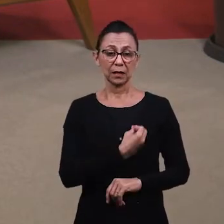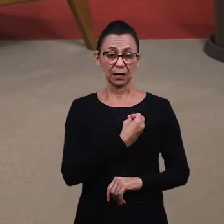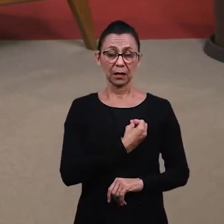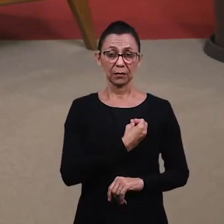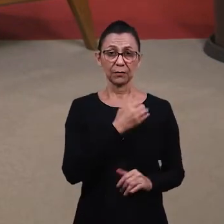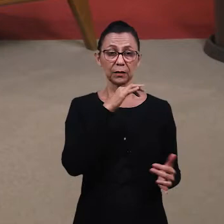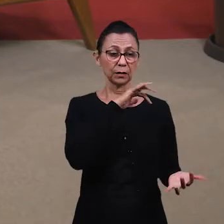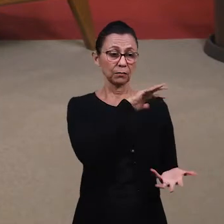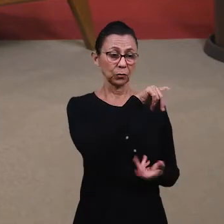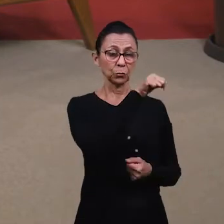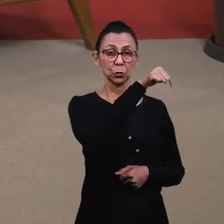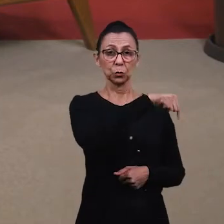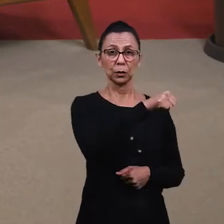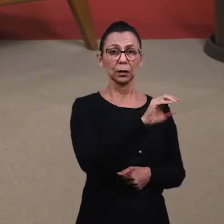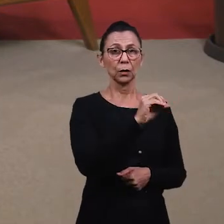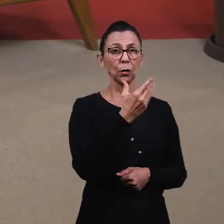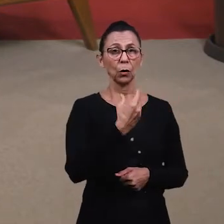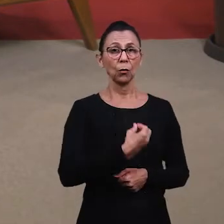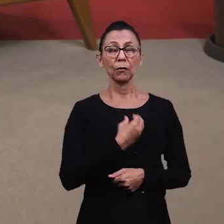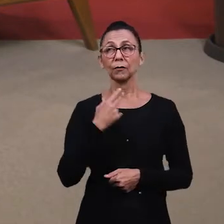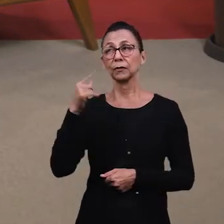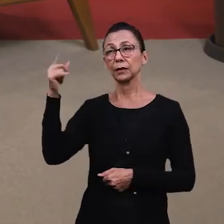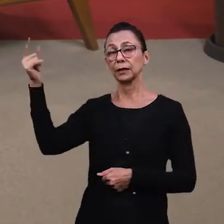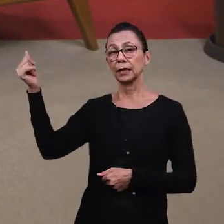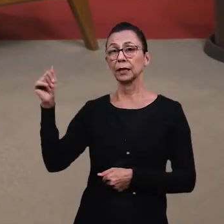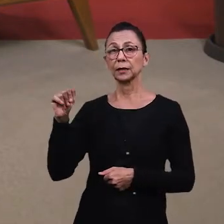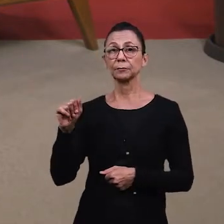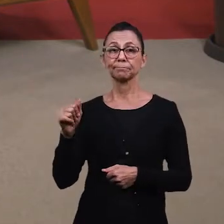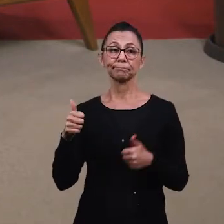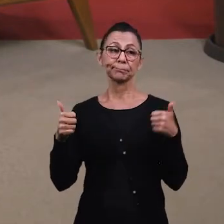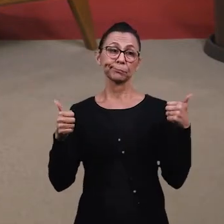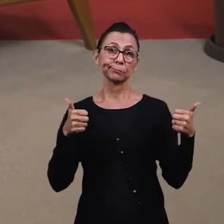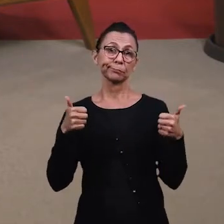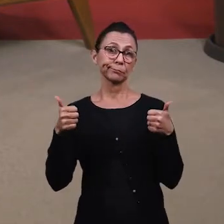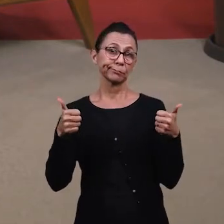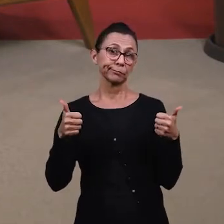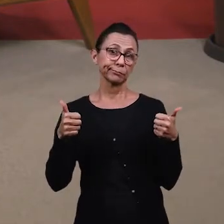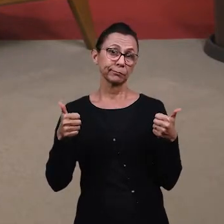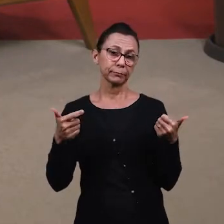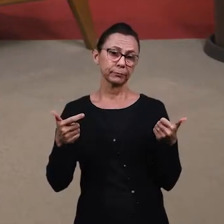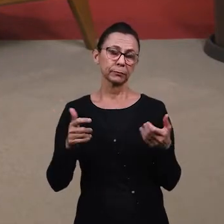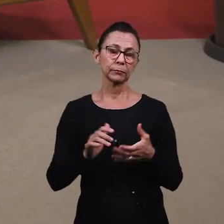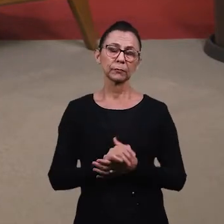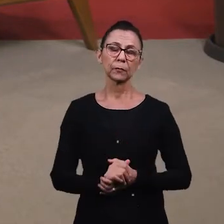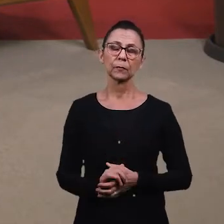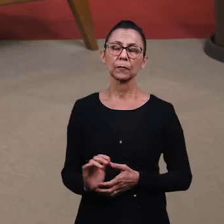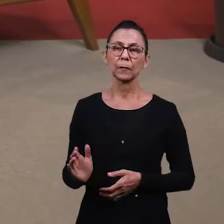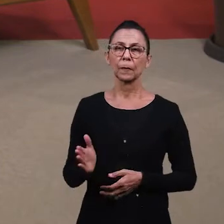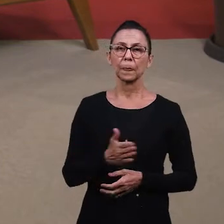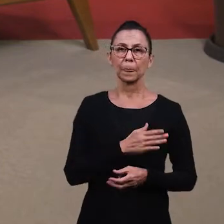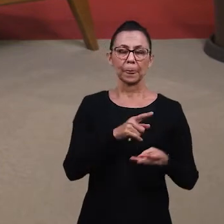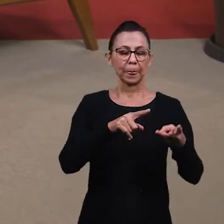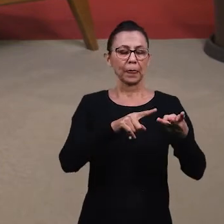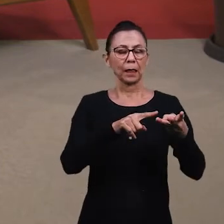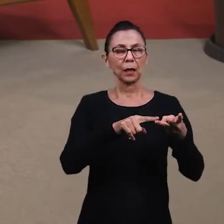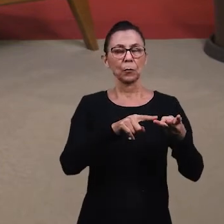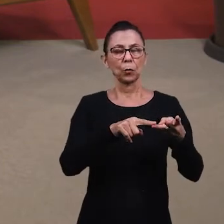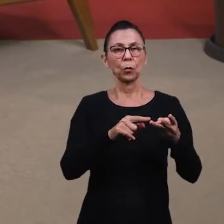cœur. C'est cette vie ou la vie éternelle? Donc, passons à la troisième